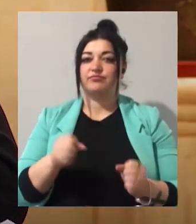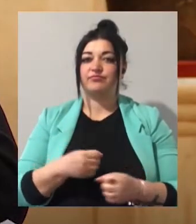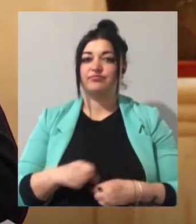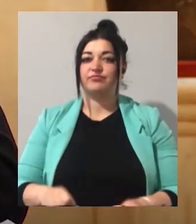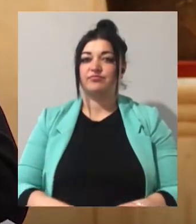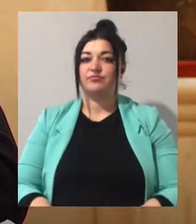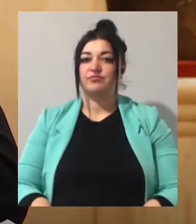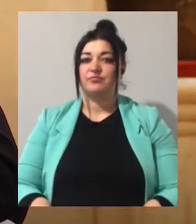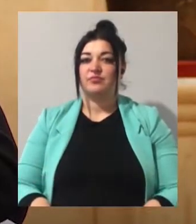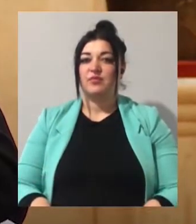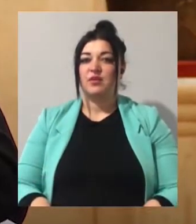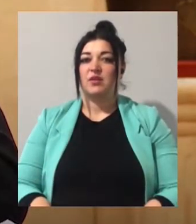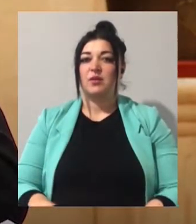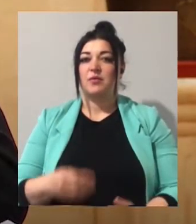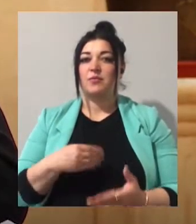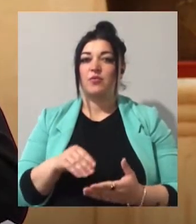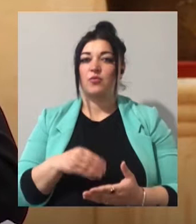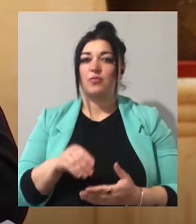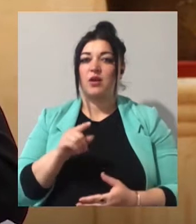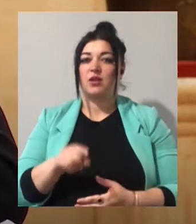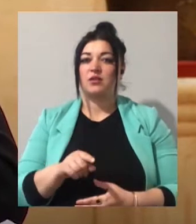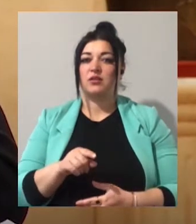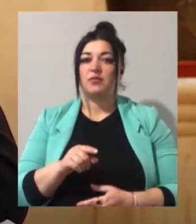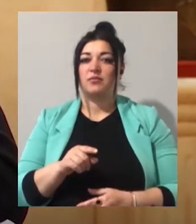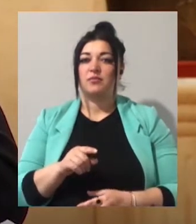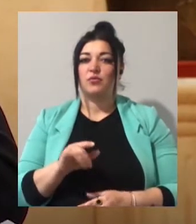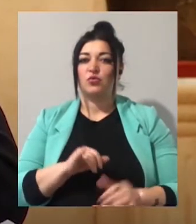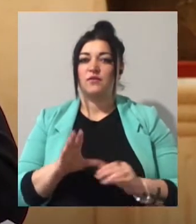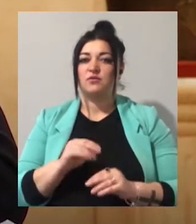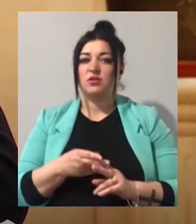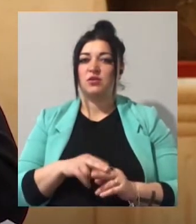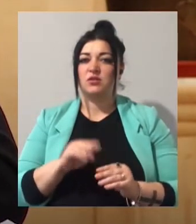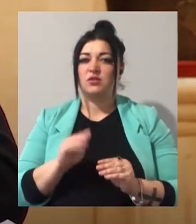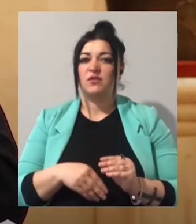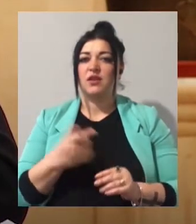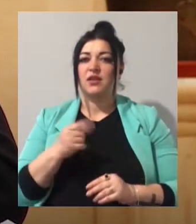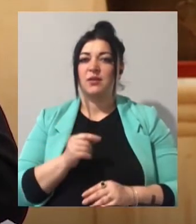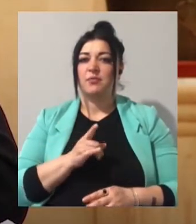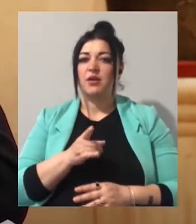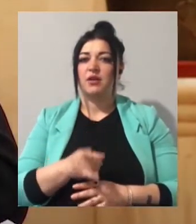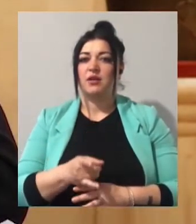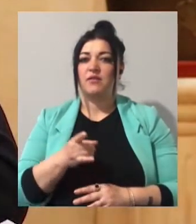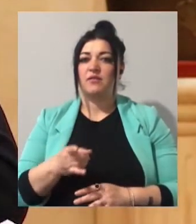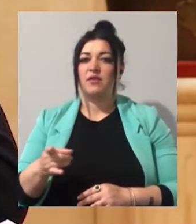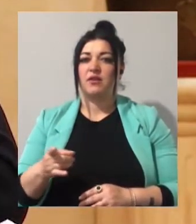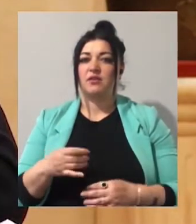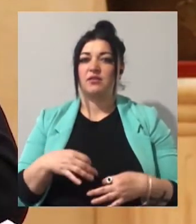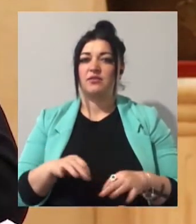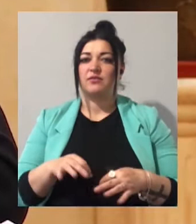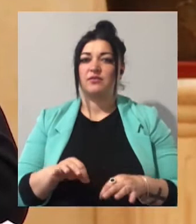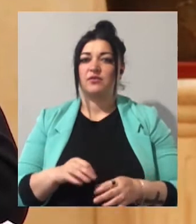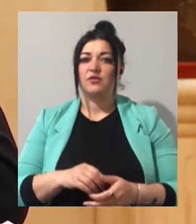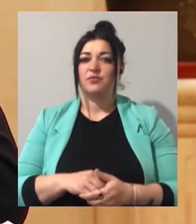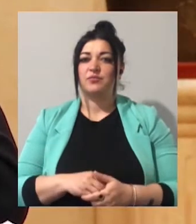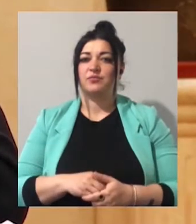Орфеї, покупали сам квартири, необхідно було задавати питання. Где паркуватися, як питання? І приобретає це жилье, розуміти, що